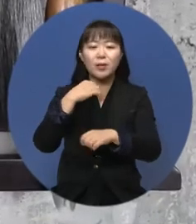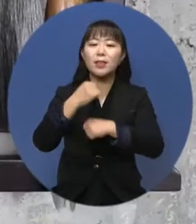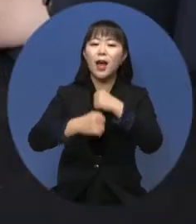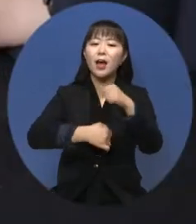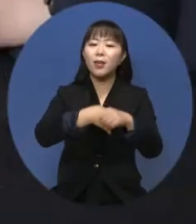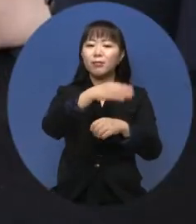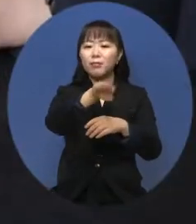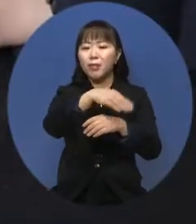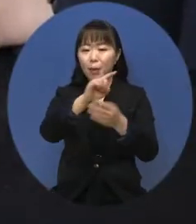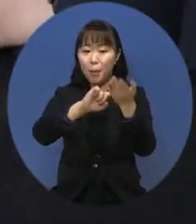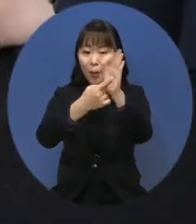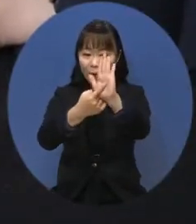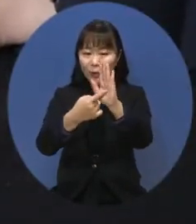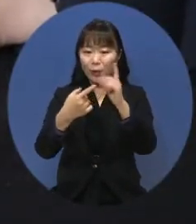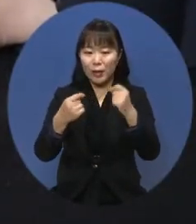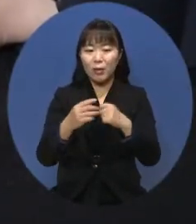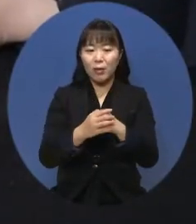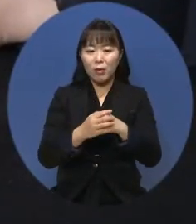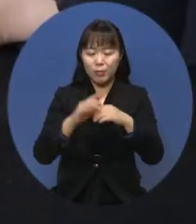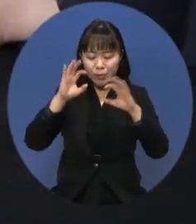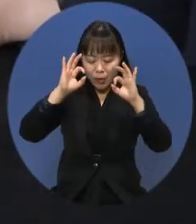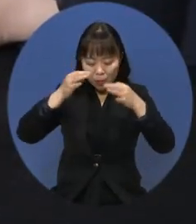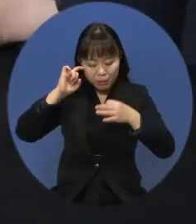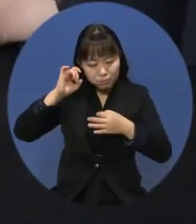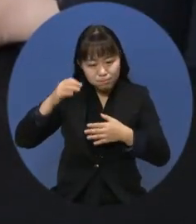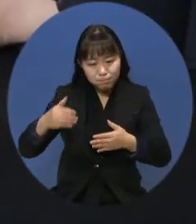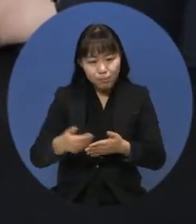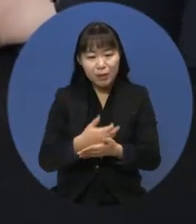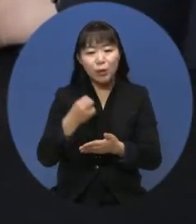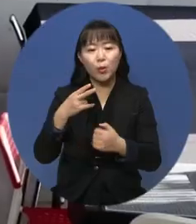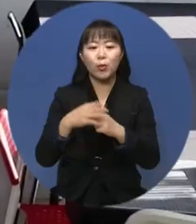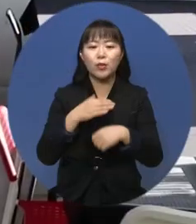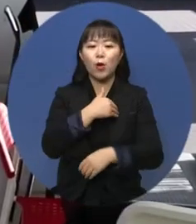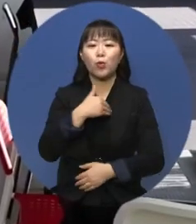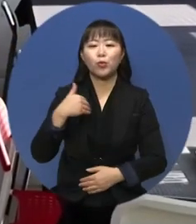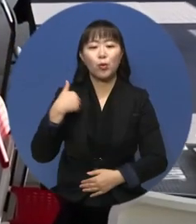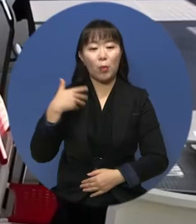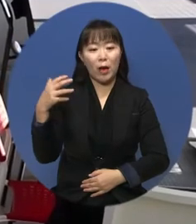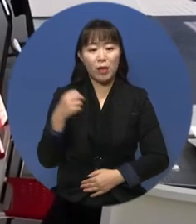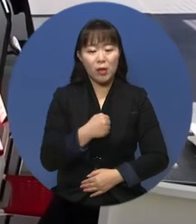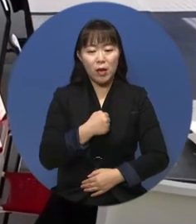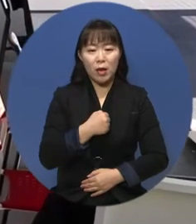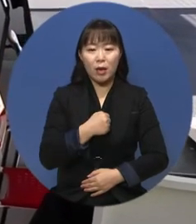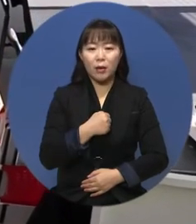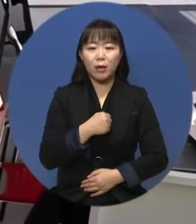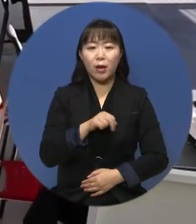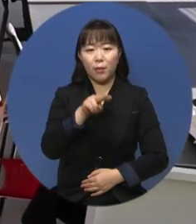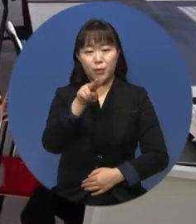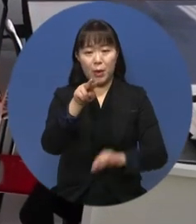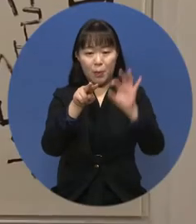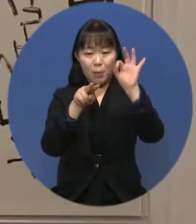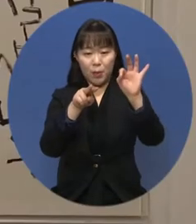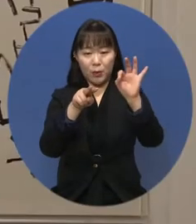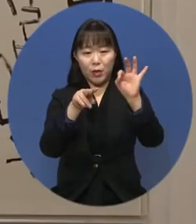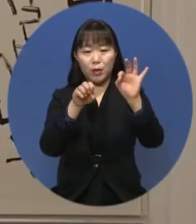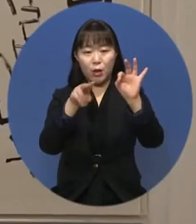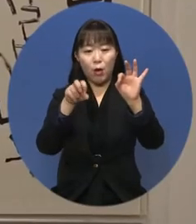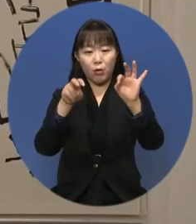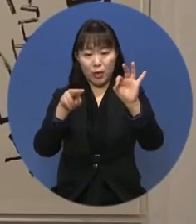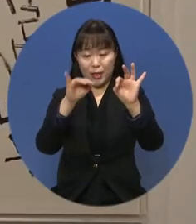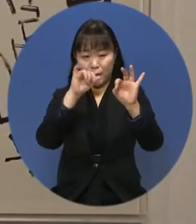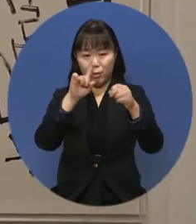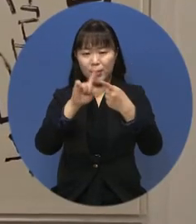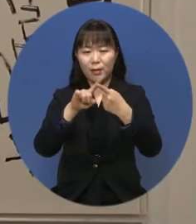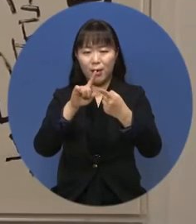필모 표현을 통해 자성과 성찰의 기회 그리고 여유로움으로 같은 것을 바라보는 여의 뜻을 화폭에